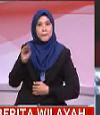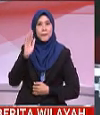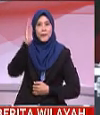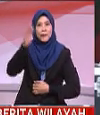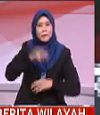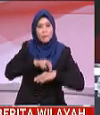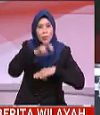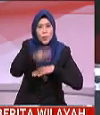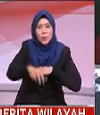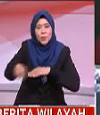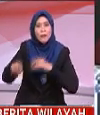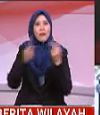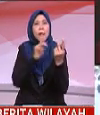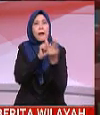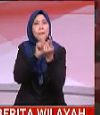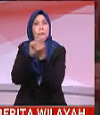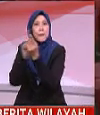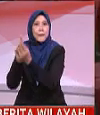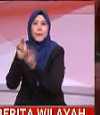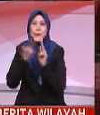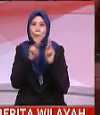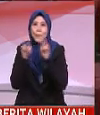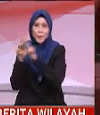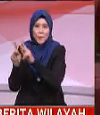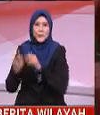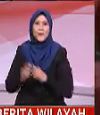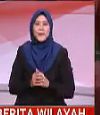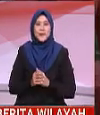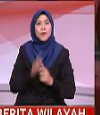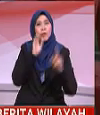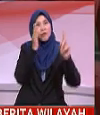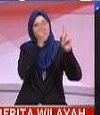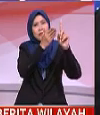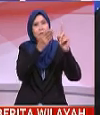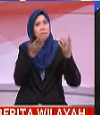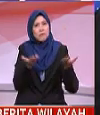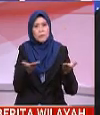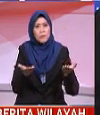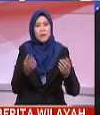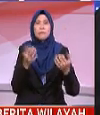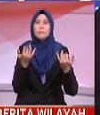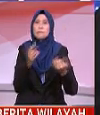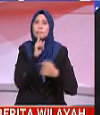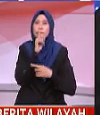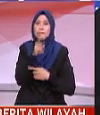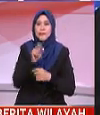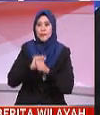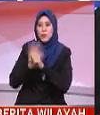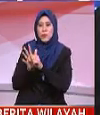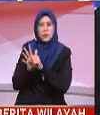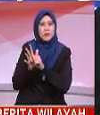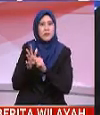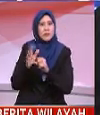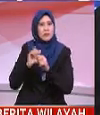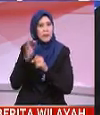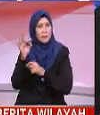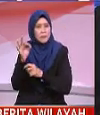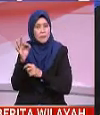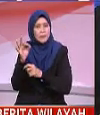ke Kampung Pimping Membakut. Golongan sasar kita merupakan mereka yang terkesan dengan pandemik COVID-19 dan